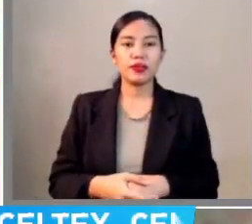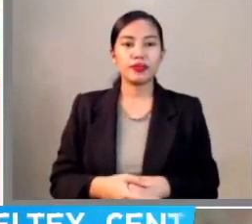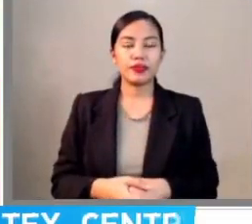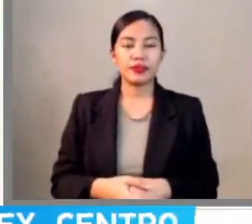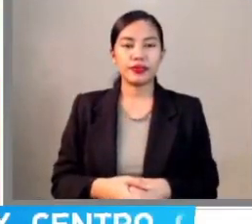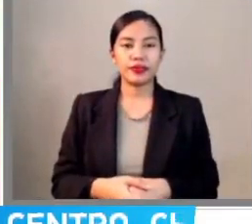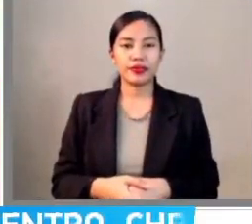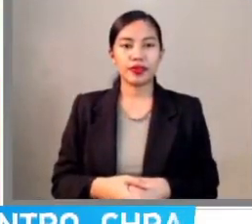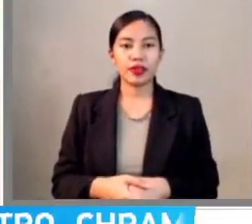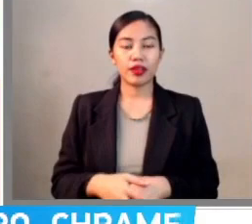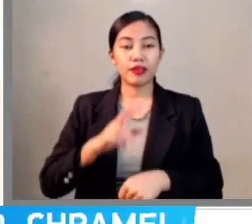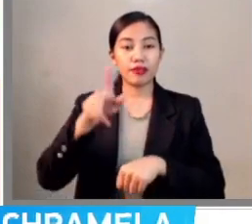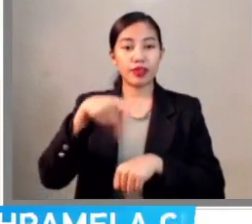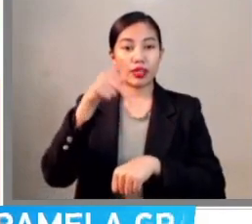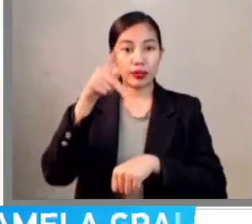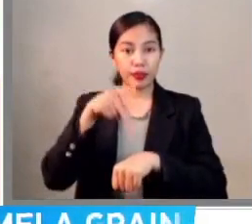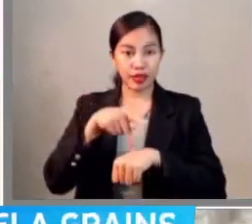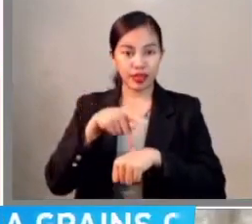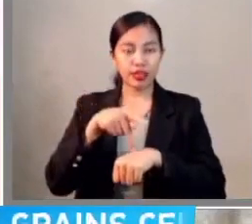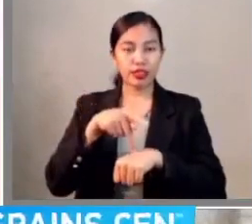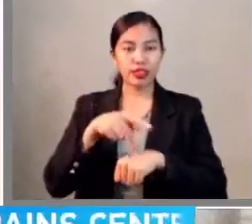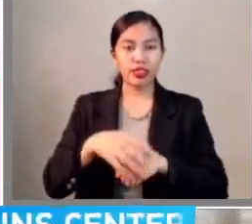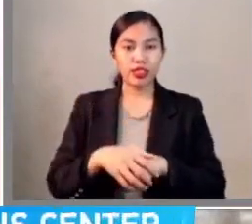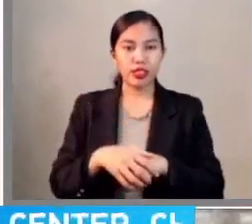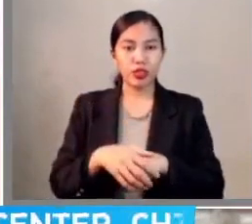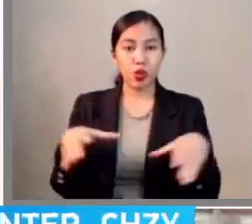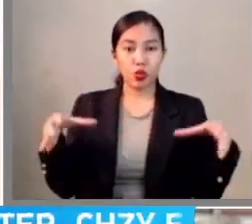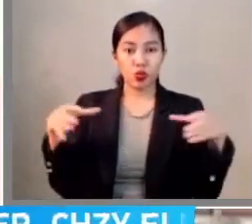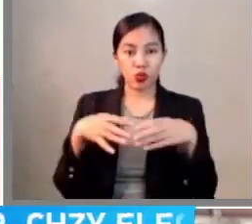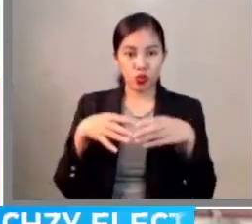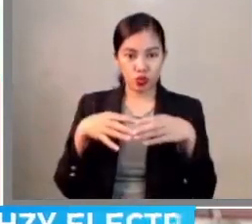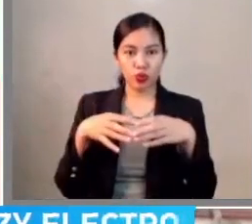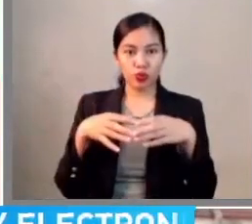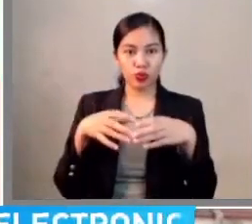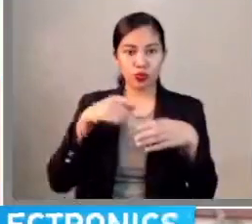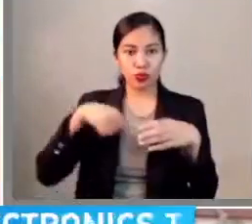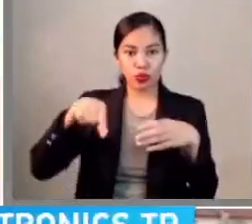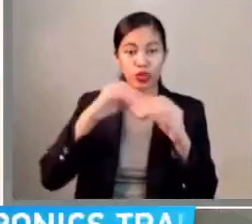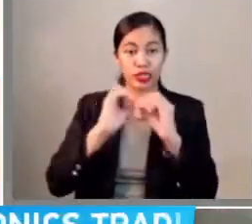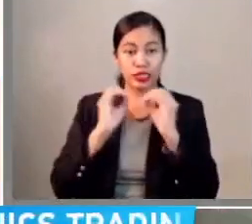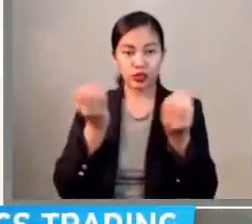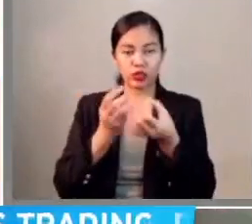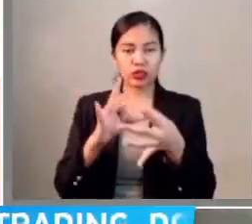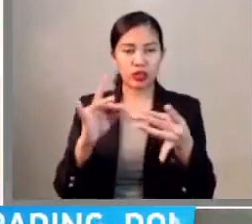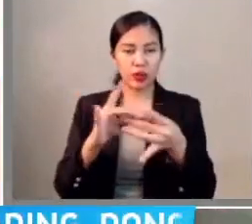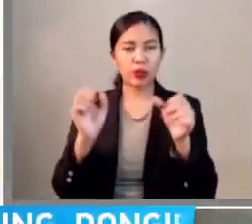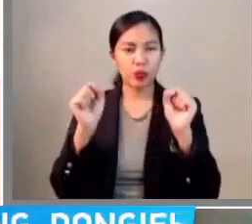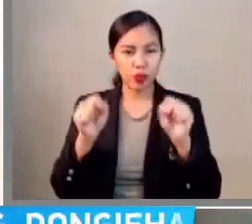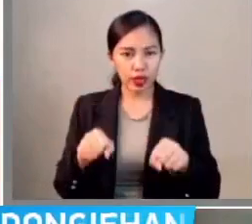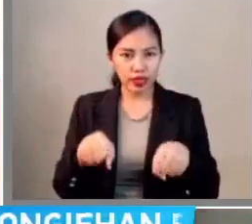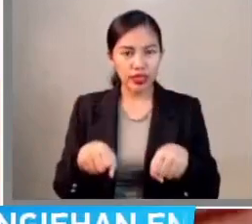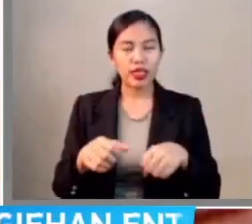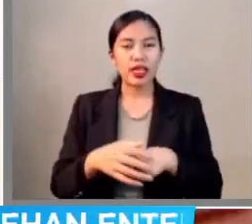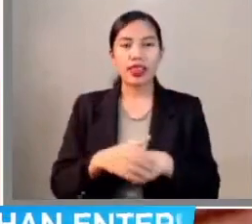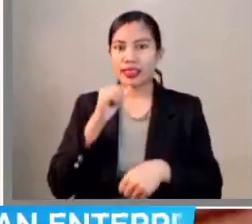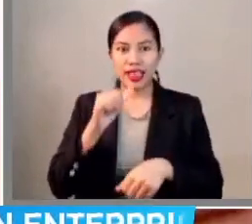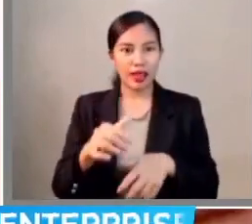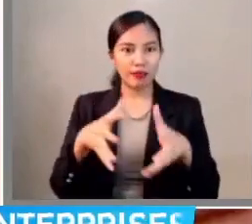Supermarkets Association Incorporated, maring utay-utayin ang taas presyo para hindi naman mabigla ang mga